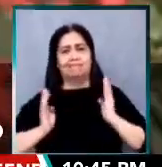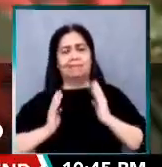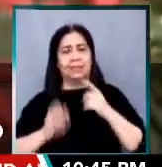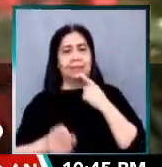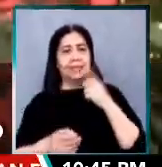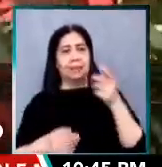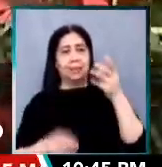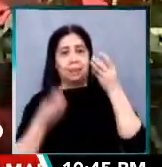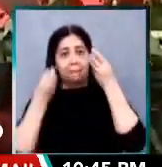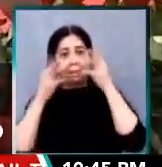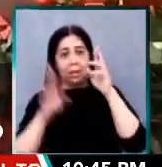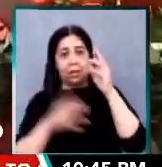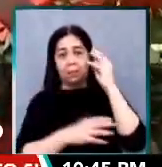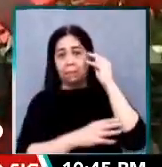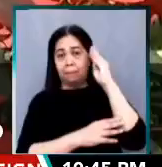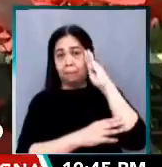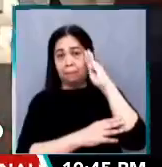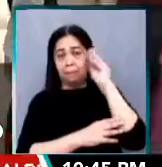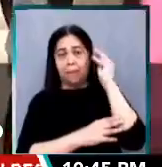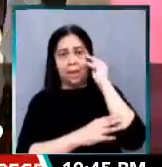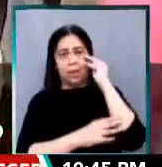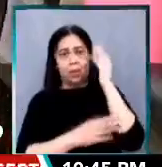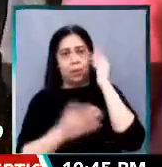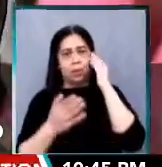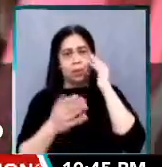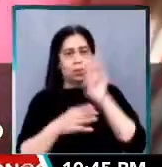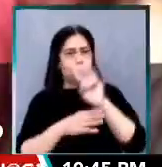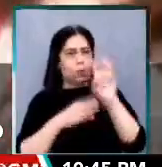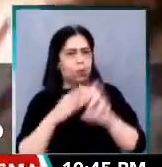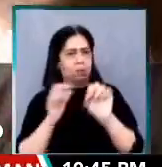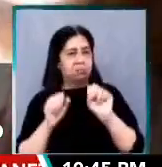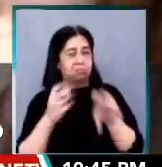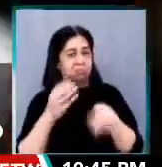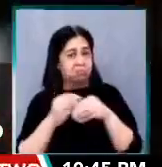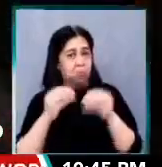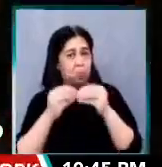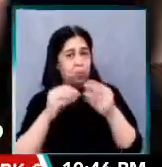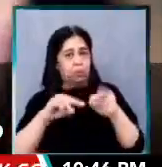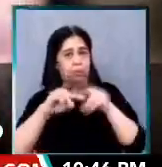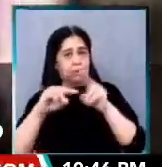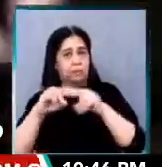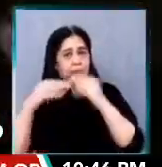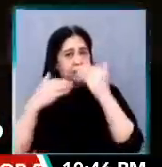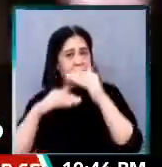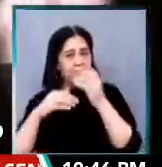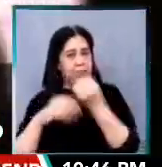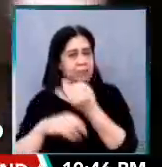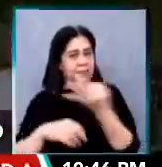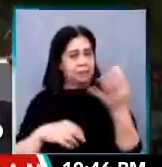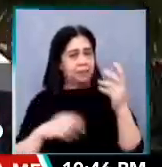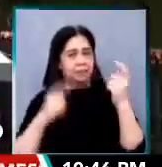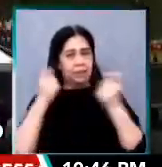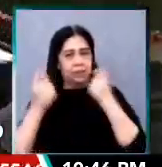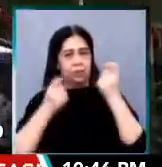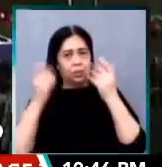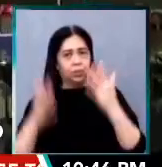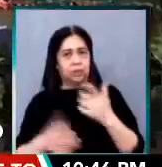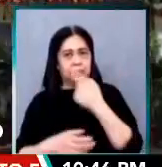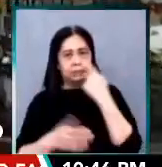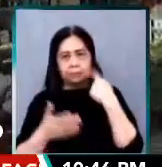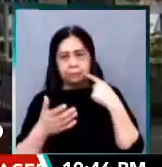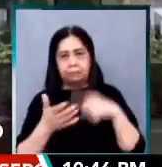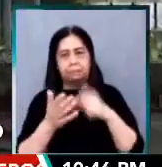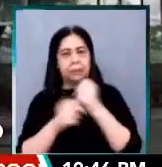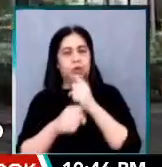Maggalong, malalaman nila sa weekend kung pwede pang taasan ang limit ng mga turista. Kailangan kasing matiyak na hindi magkakaroon